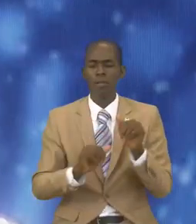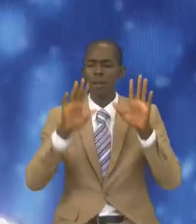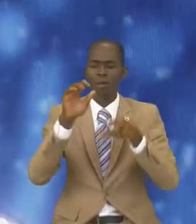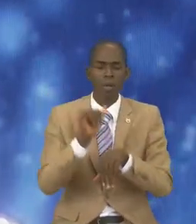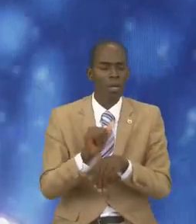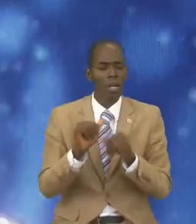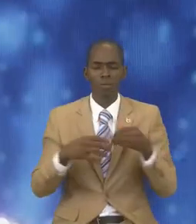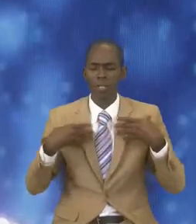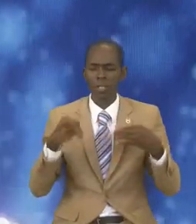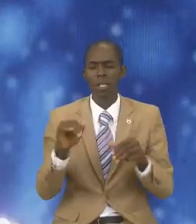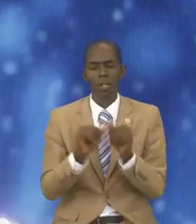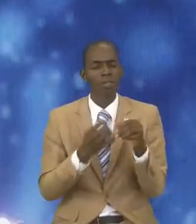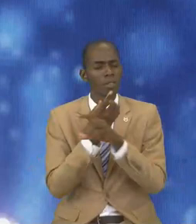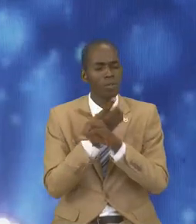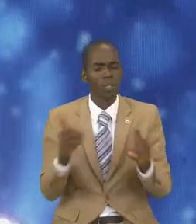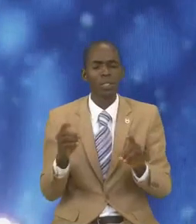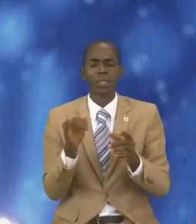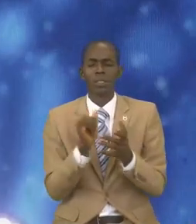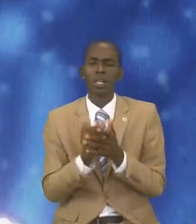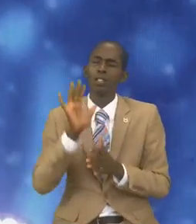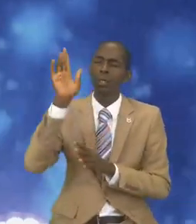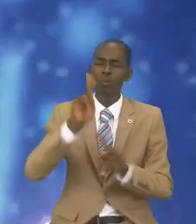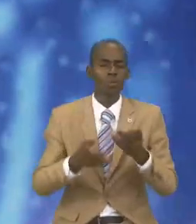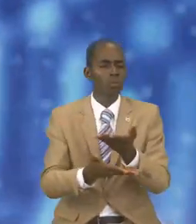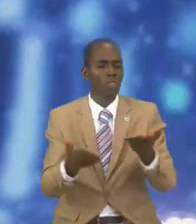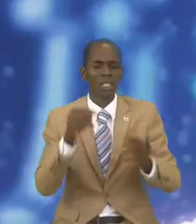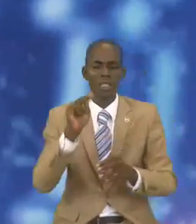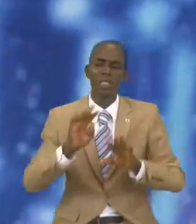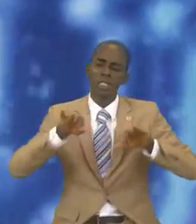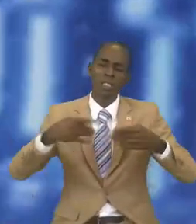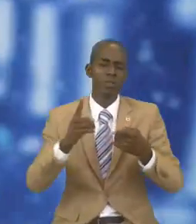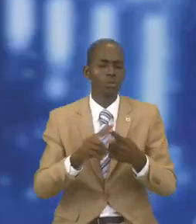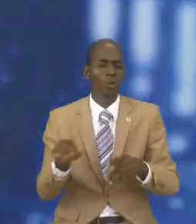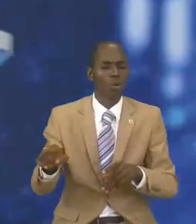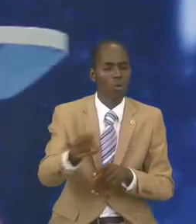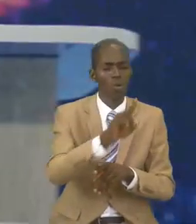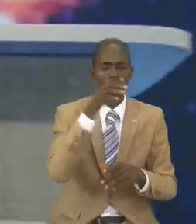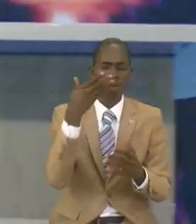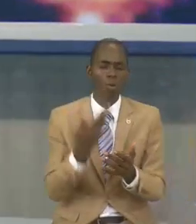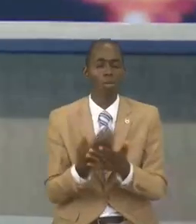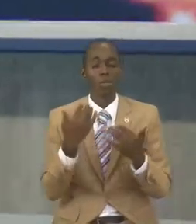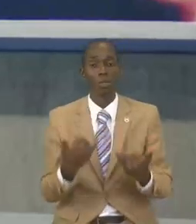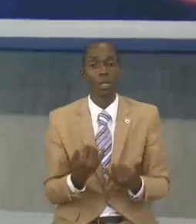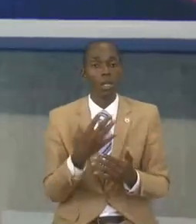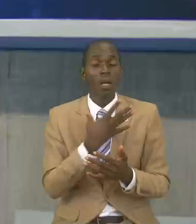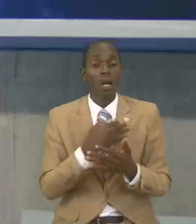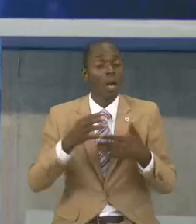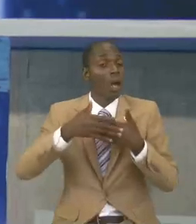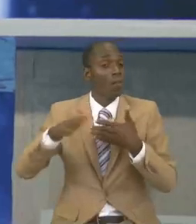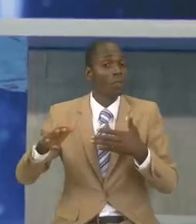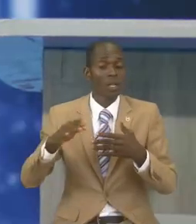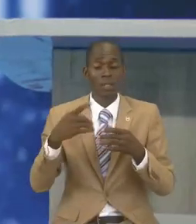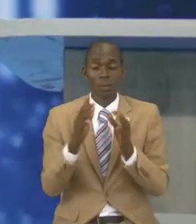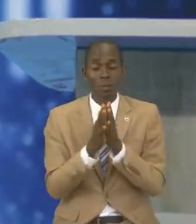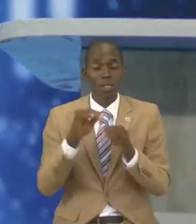miracle, toute guérison, toute délivrance que ton peuple veut, donne à chacun. Et voici, quand nous avons dit le